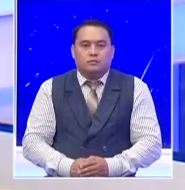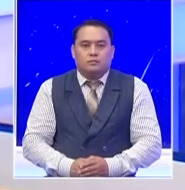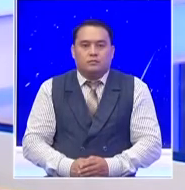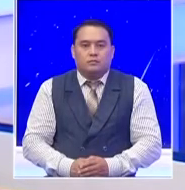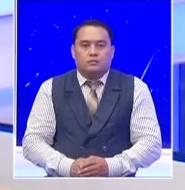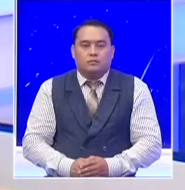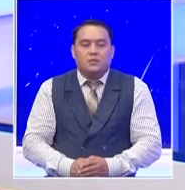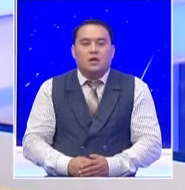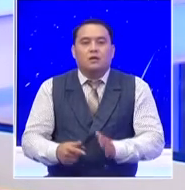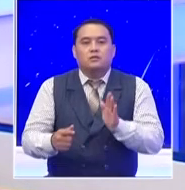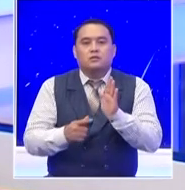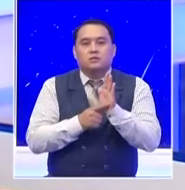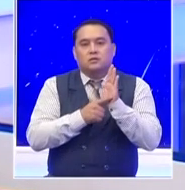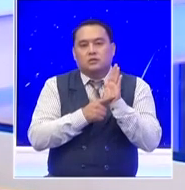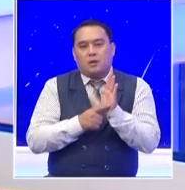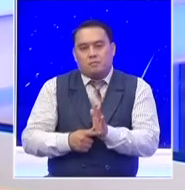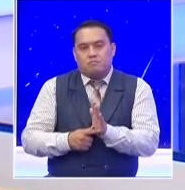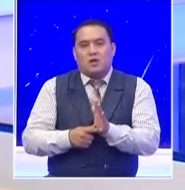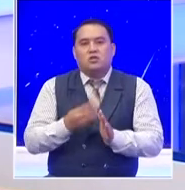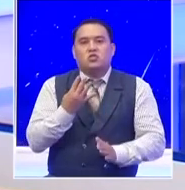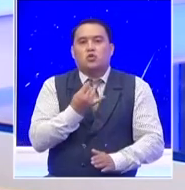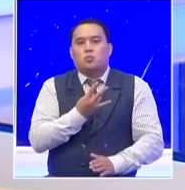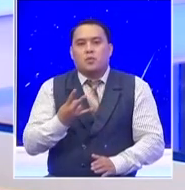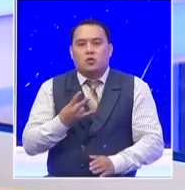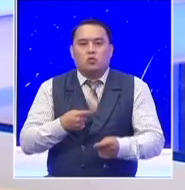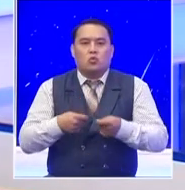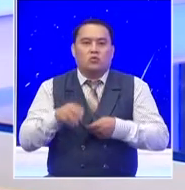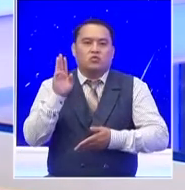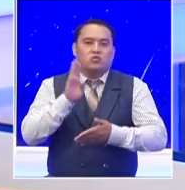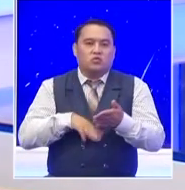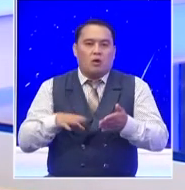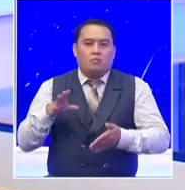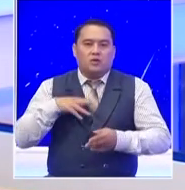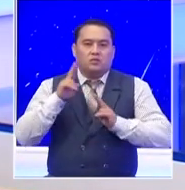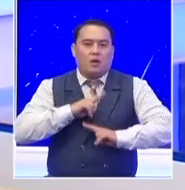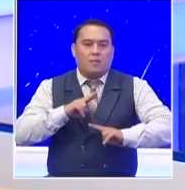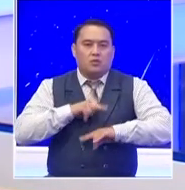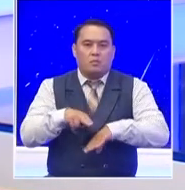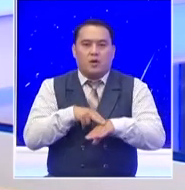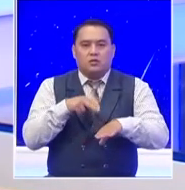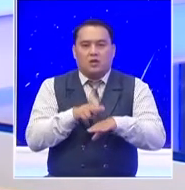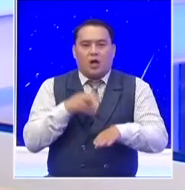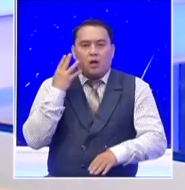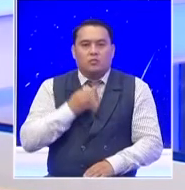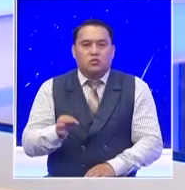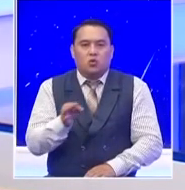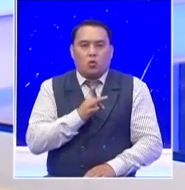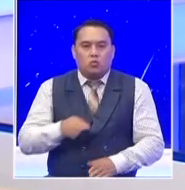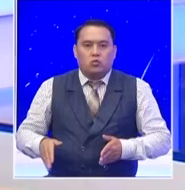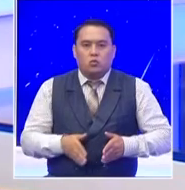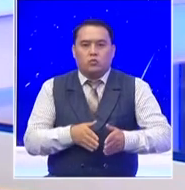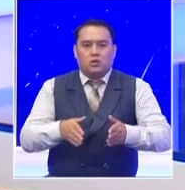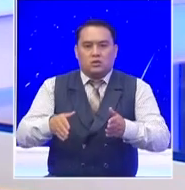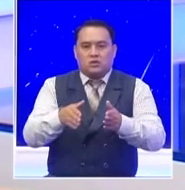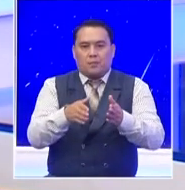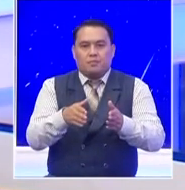За 7 месяцев текущего года более 4 миллионов тенге административных штрафов наложено сотрудниками Департамента полиции Алматинской области